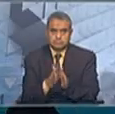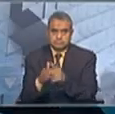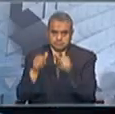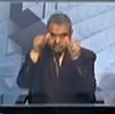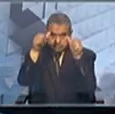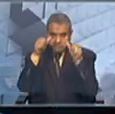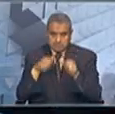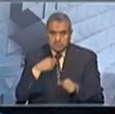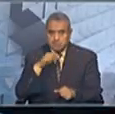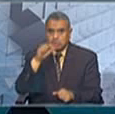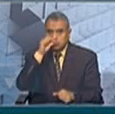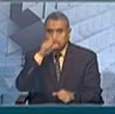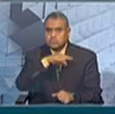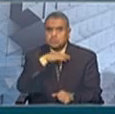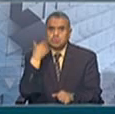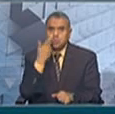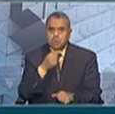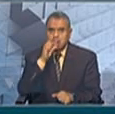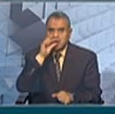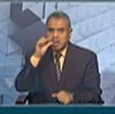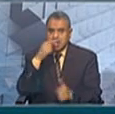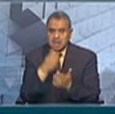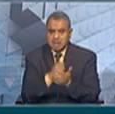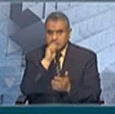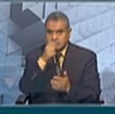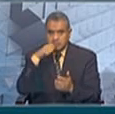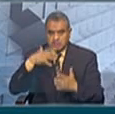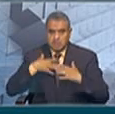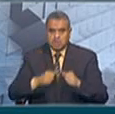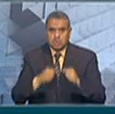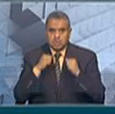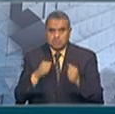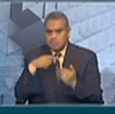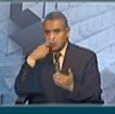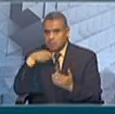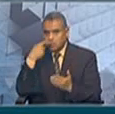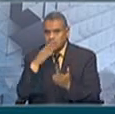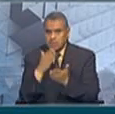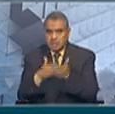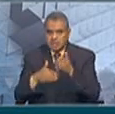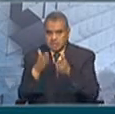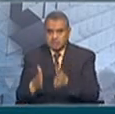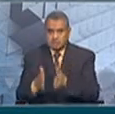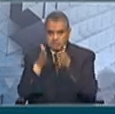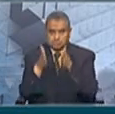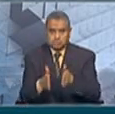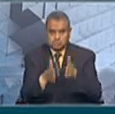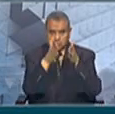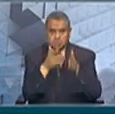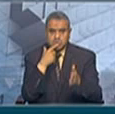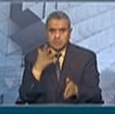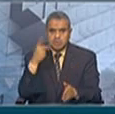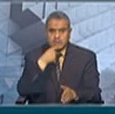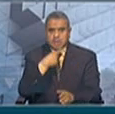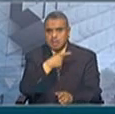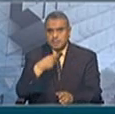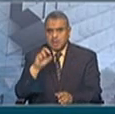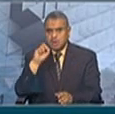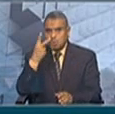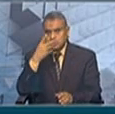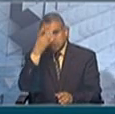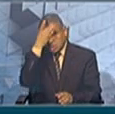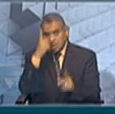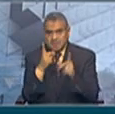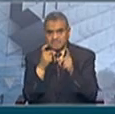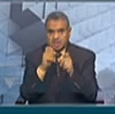أعلن الدكتور خالد مجاهد المتحدث باسم وزارة الصحة والسكان المصرية أنه تم بالأمس تسجيل 112 حالة